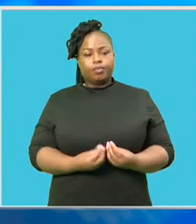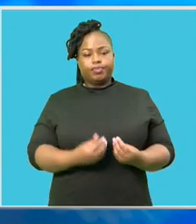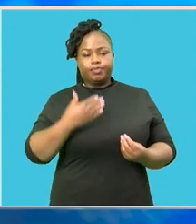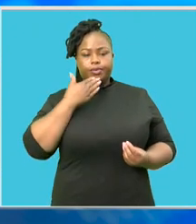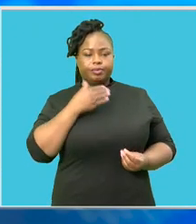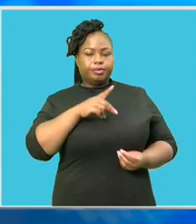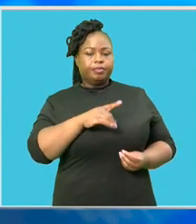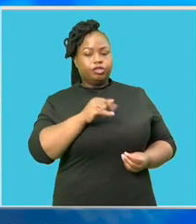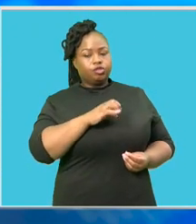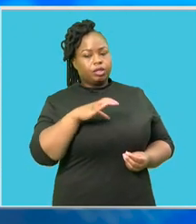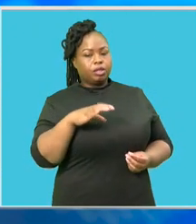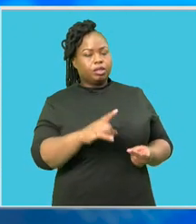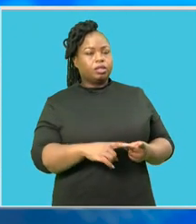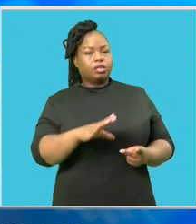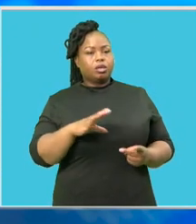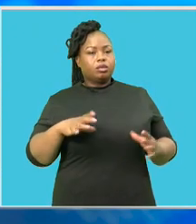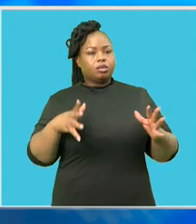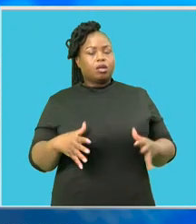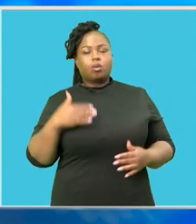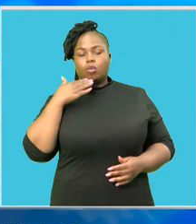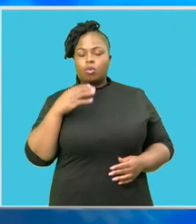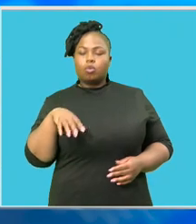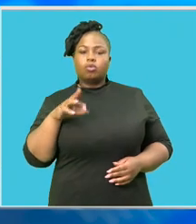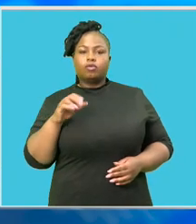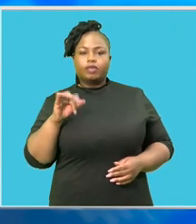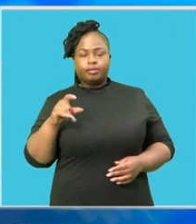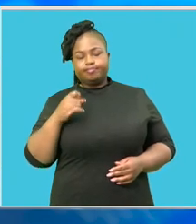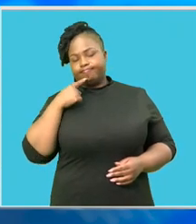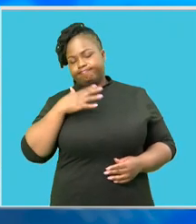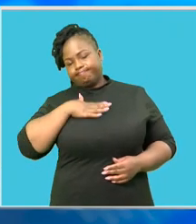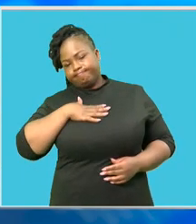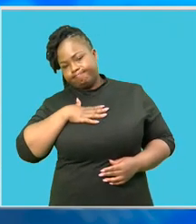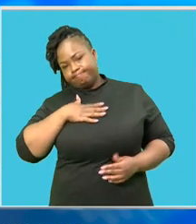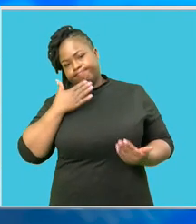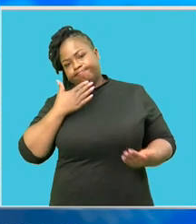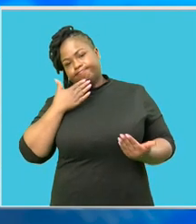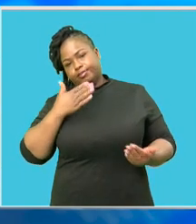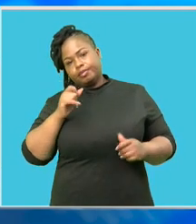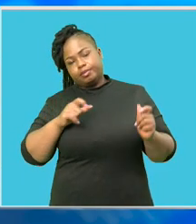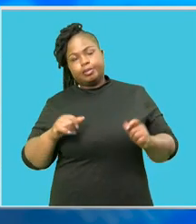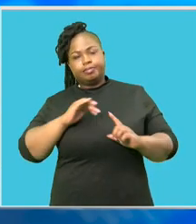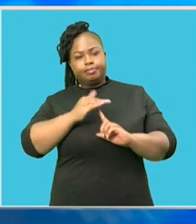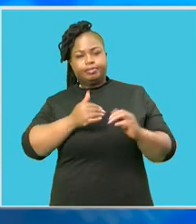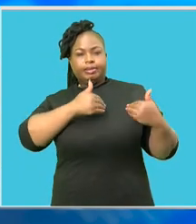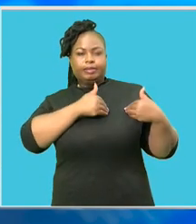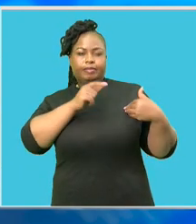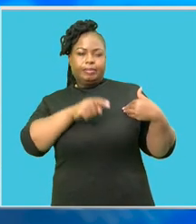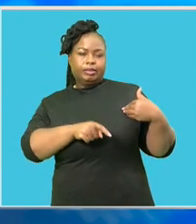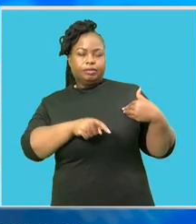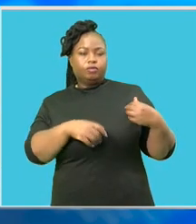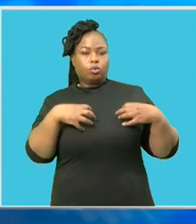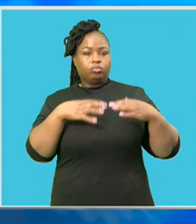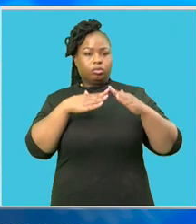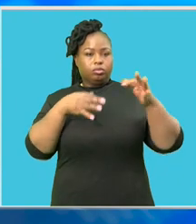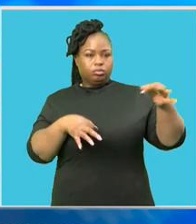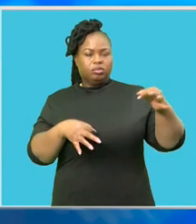wesebe uPatrick Popi kunye noceba wewadi uRufus Maswazi udlulise amazwi okubongoza abaxhamla ukuba bazigcine zikhuselekile ii-title deeds zabo